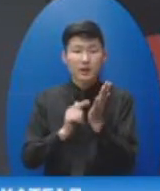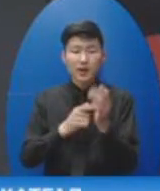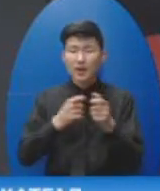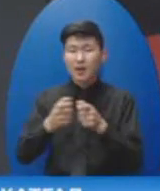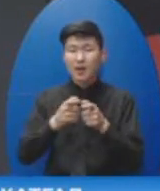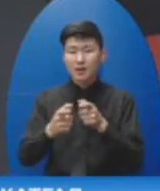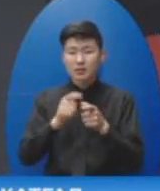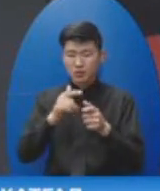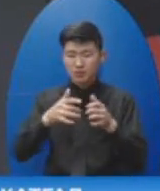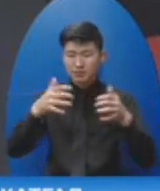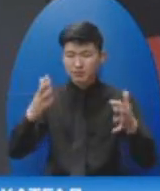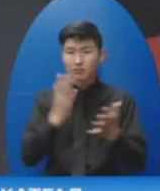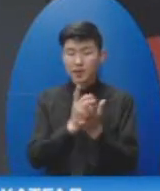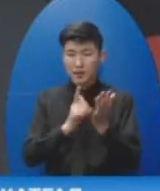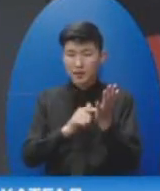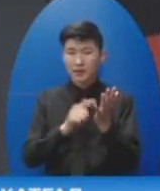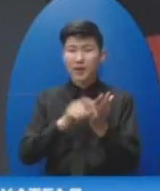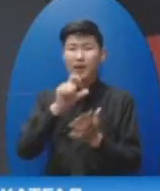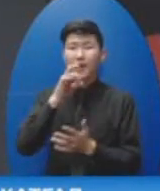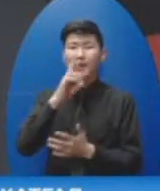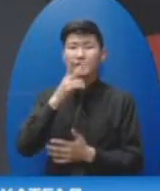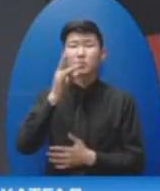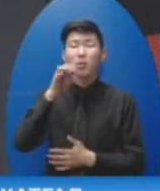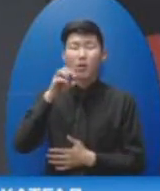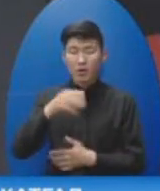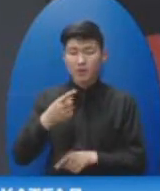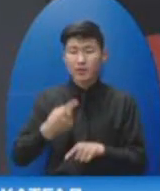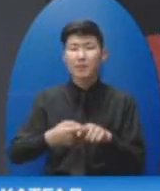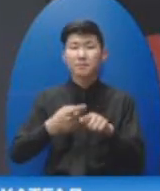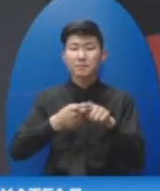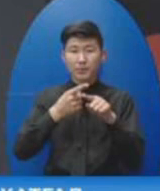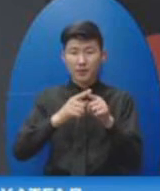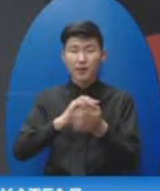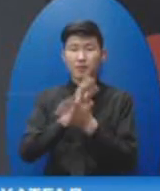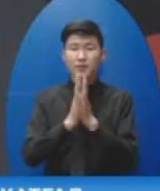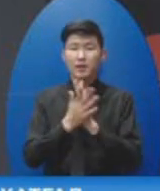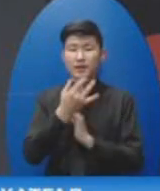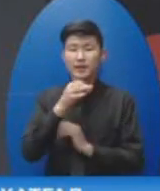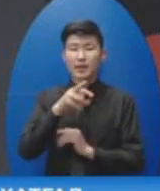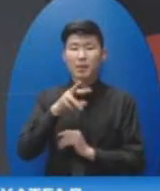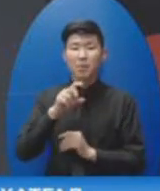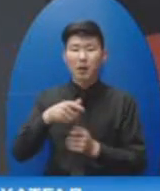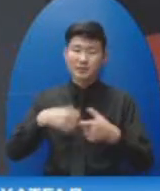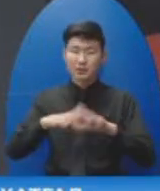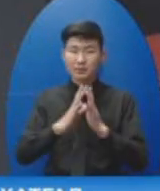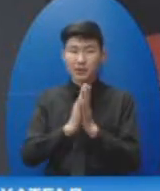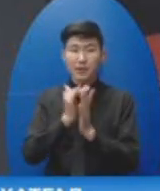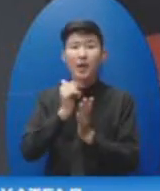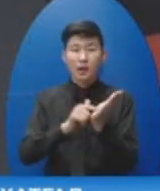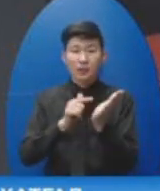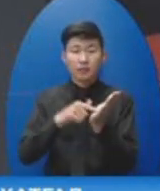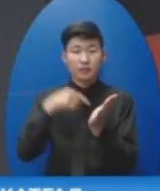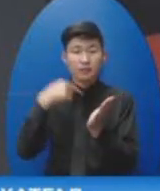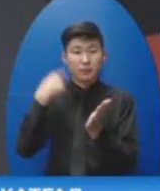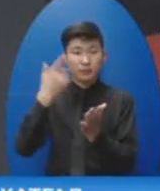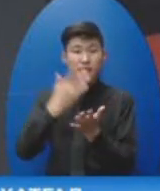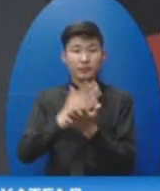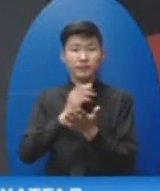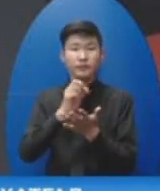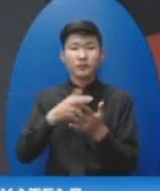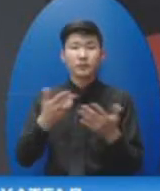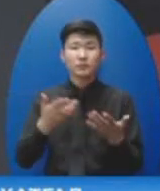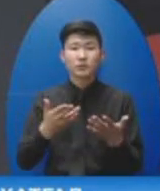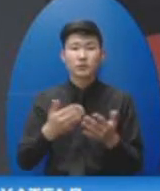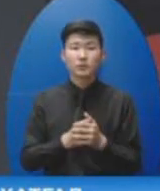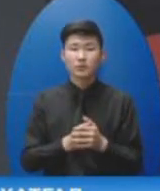тэлий экспортын бүтээгдэхүүнээ экспортоо нэмэгдүүлээ, импортоо бас сайжруулъя гэж бодож байгаа бол энэ нарийн захиргыг нэг 7-8